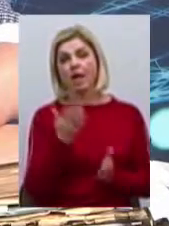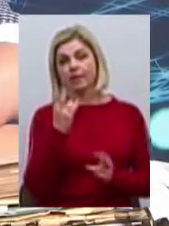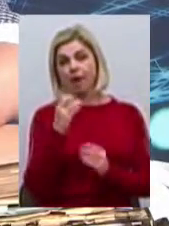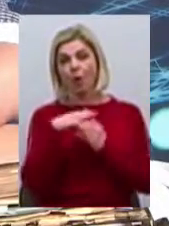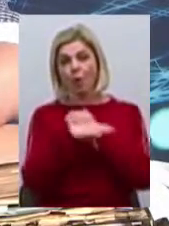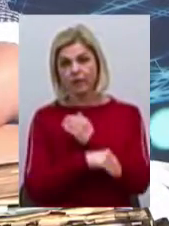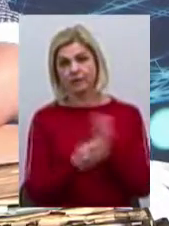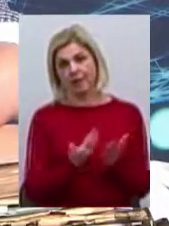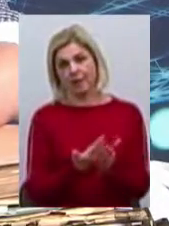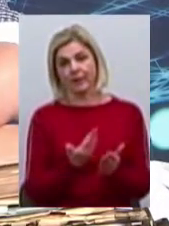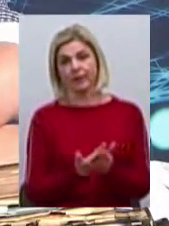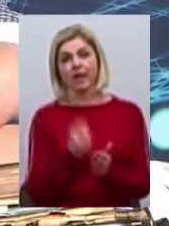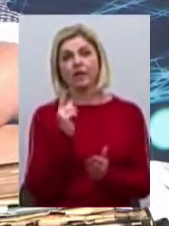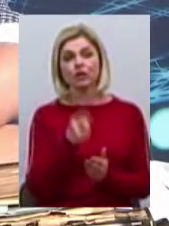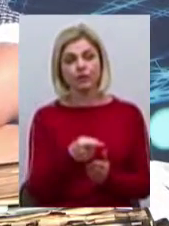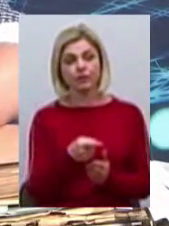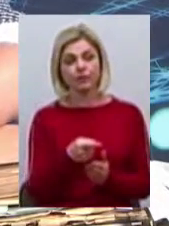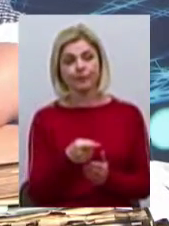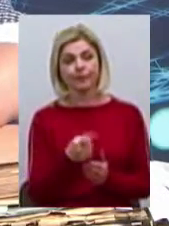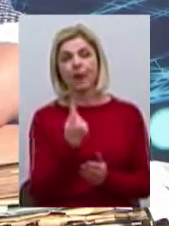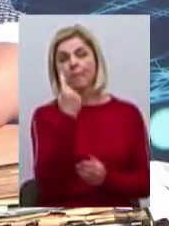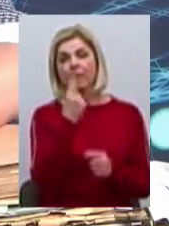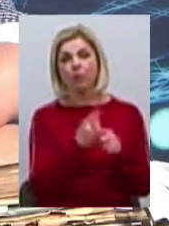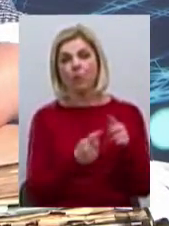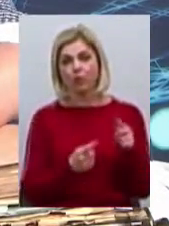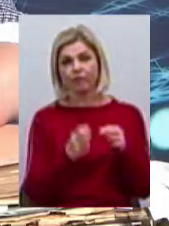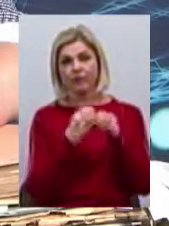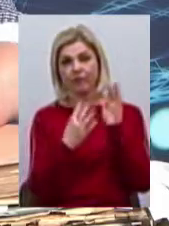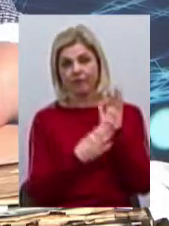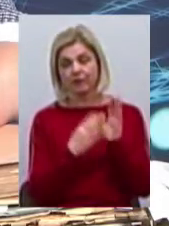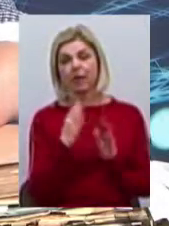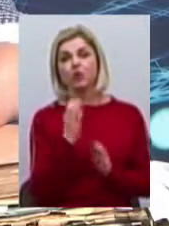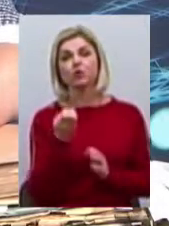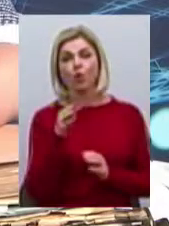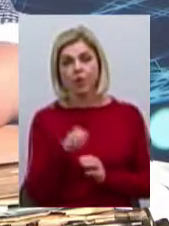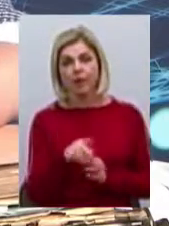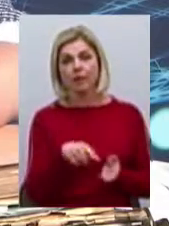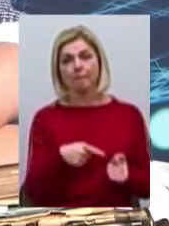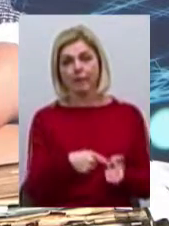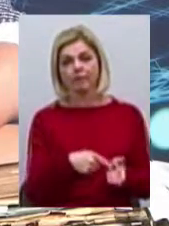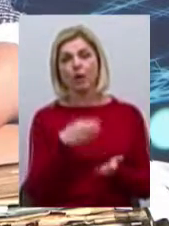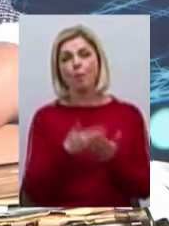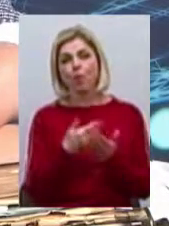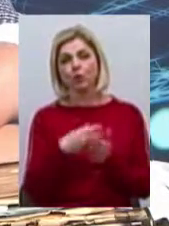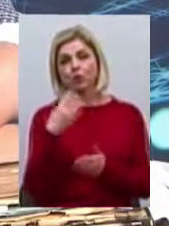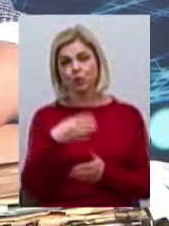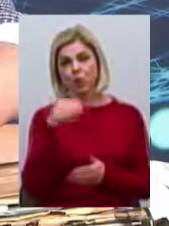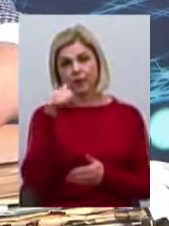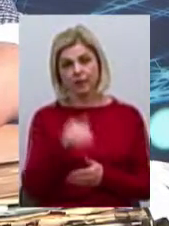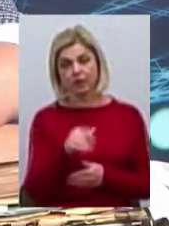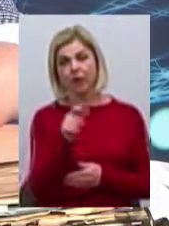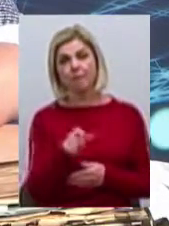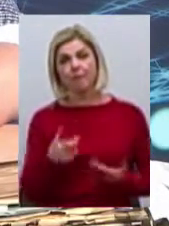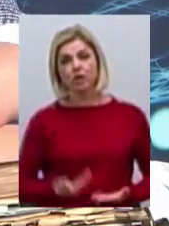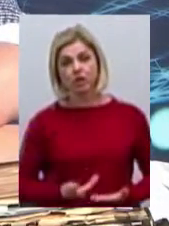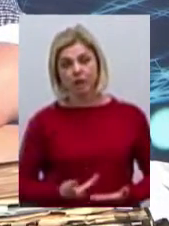кінець, наприклад, там першої половини 19 століття в місті понад 40 тисяч